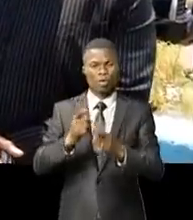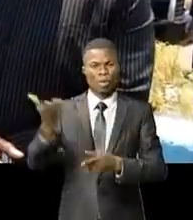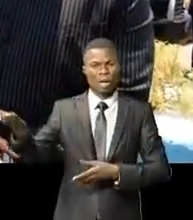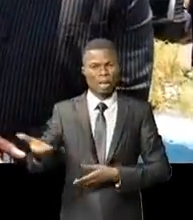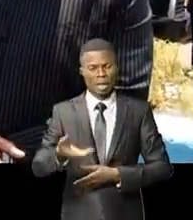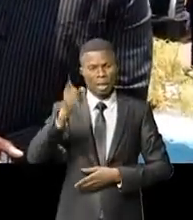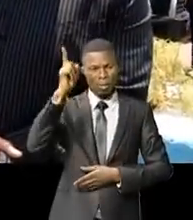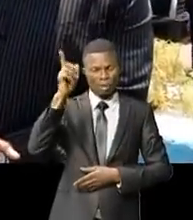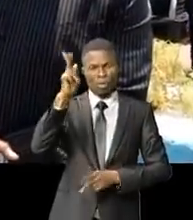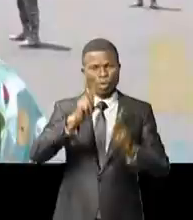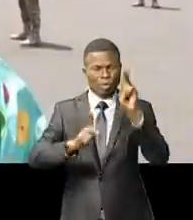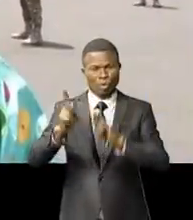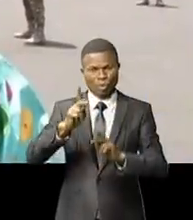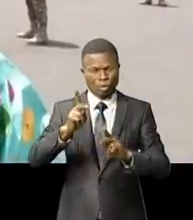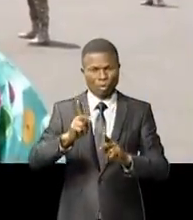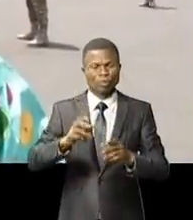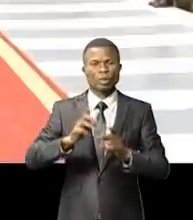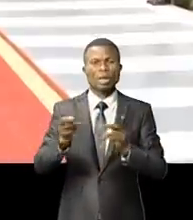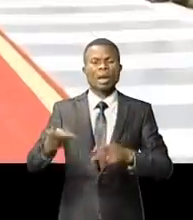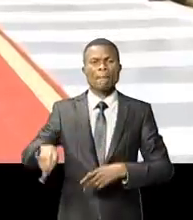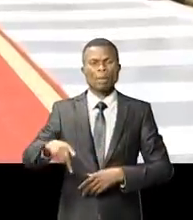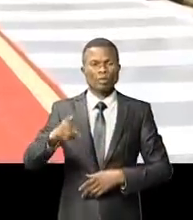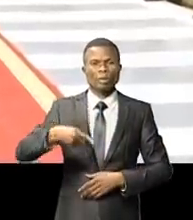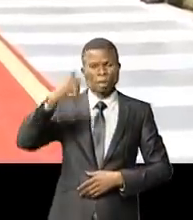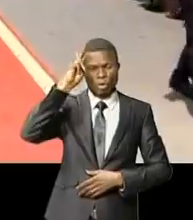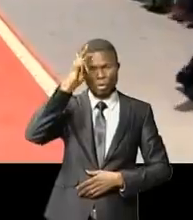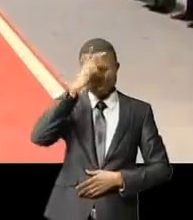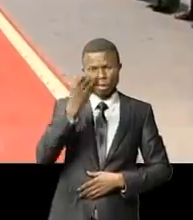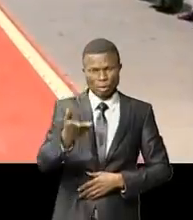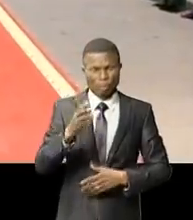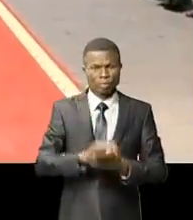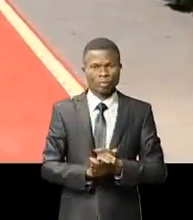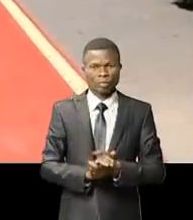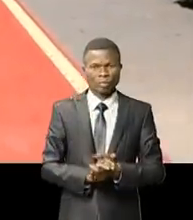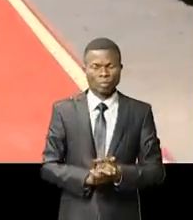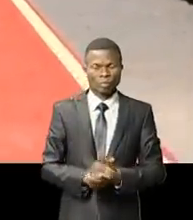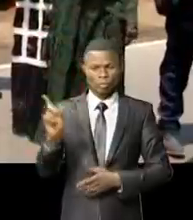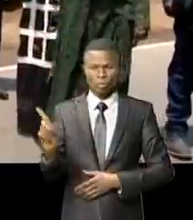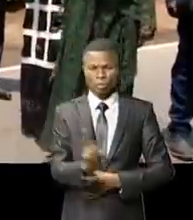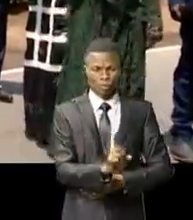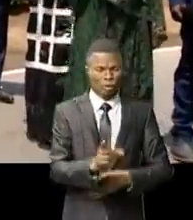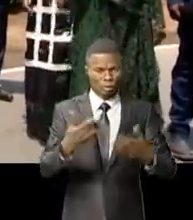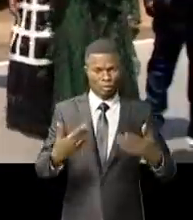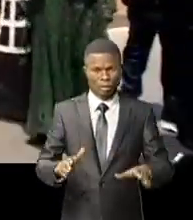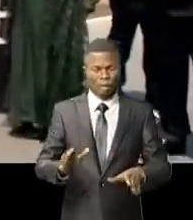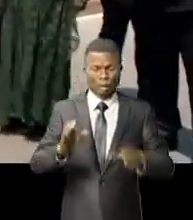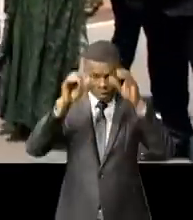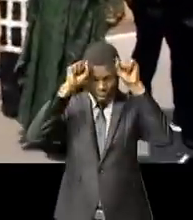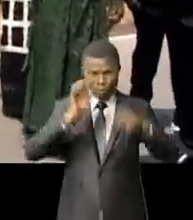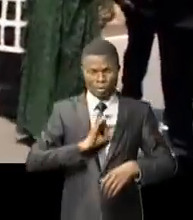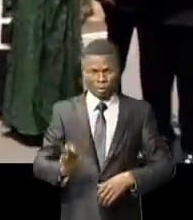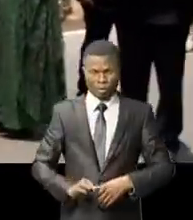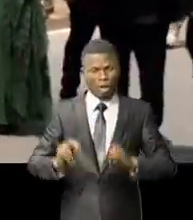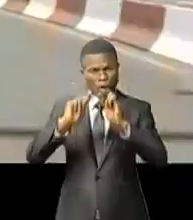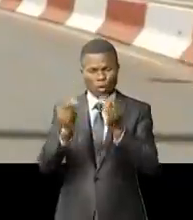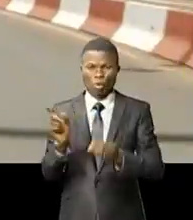le premier citoyen au chef-lieu du Haut-Katanga. Après la haie d'honneur, le chef de l'État et sa suite se sont dirigés